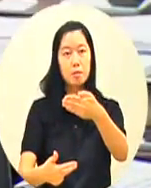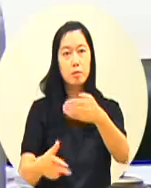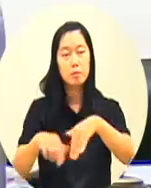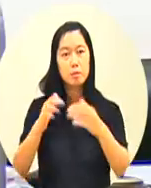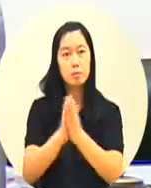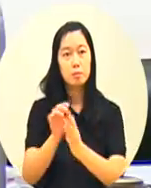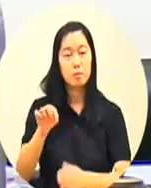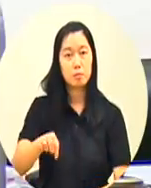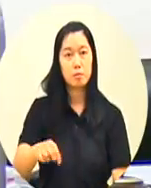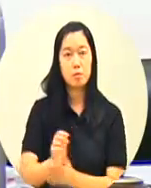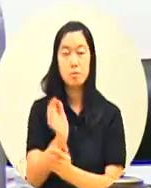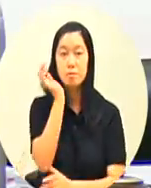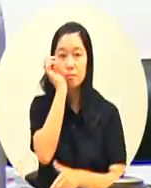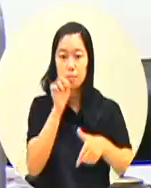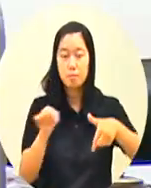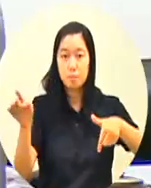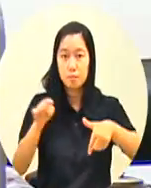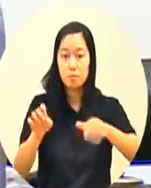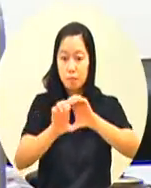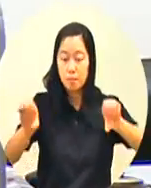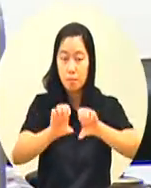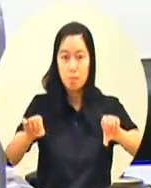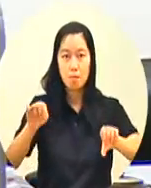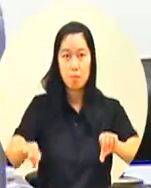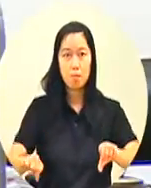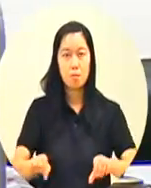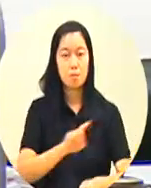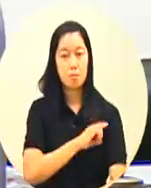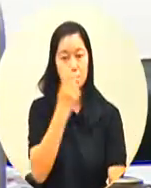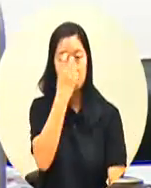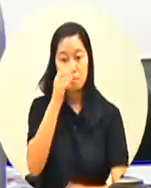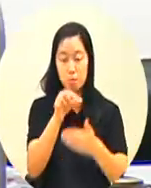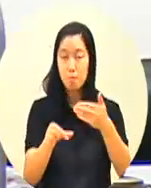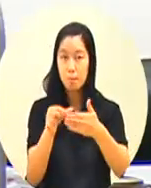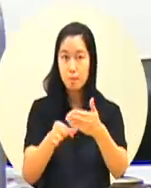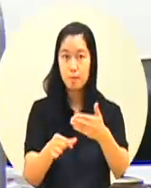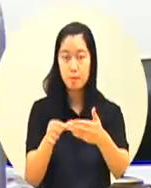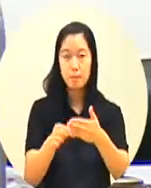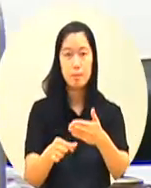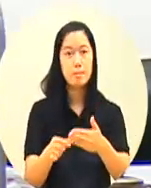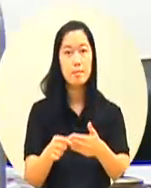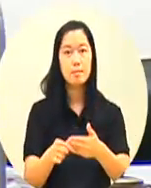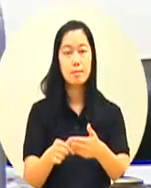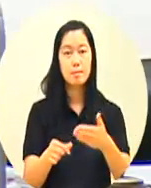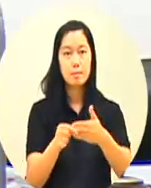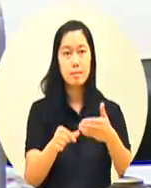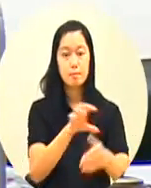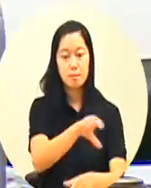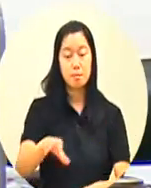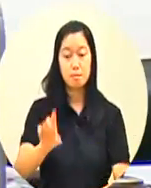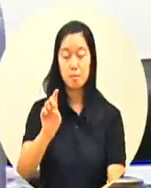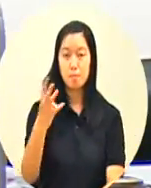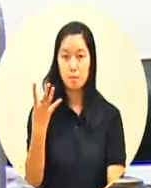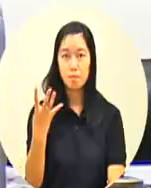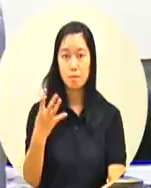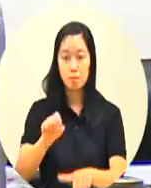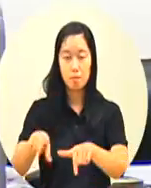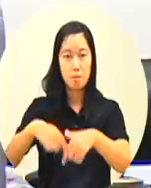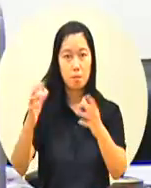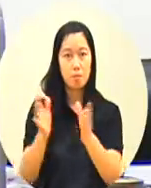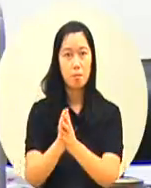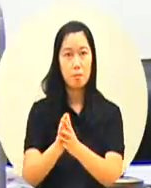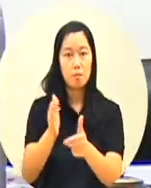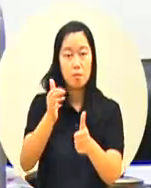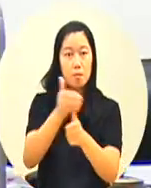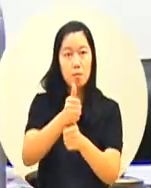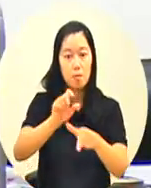在我们石化管线的自治条例所有石化管线的在14家公司，全部都把总公司